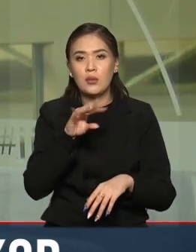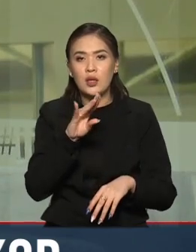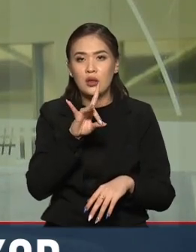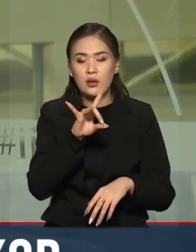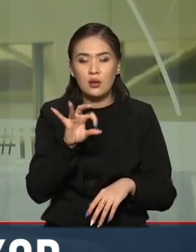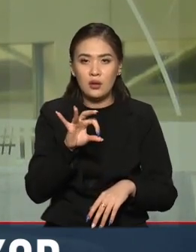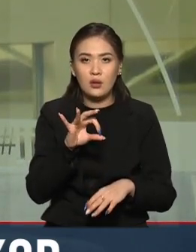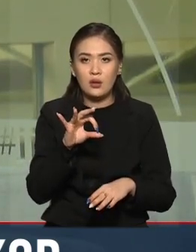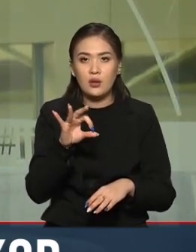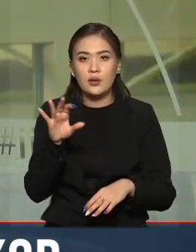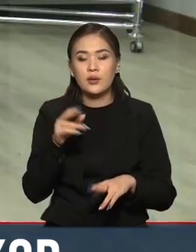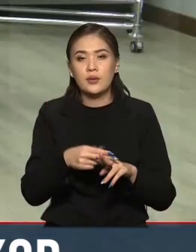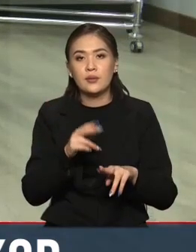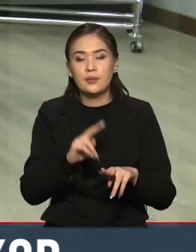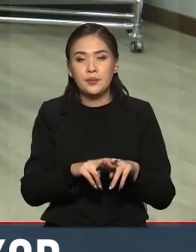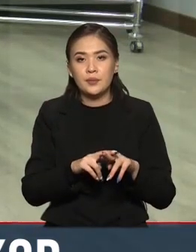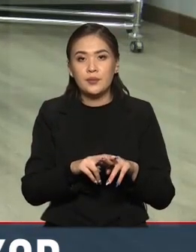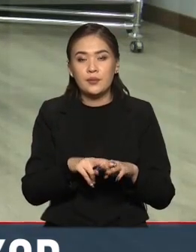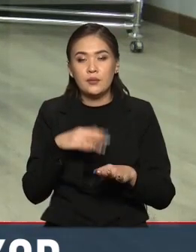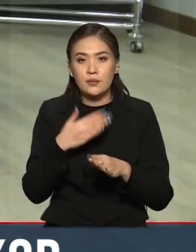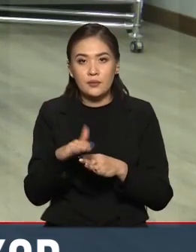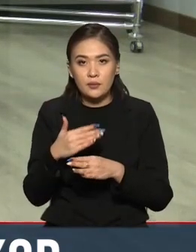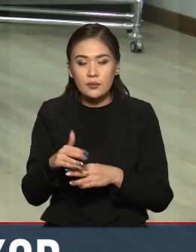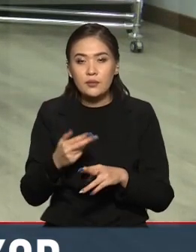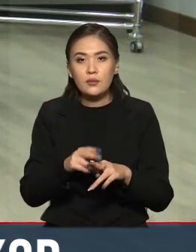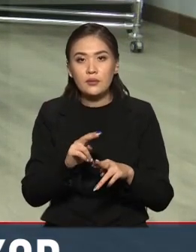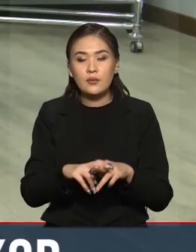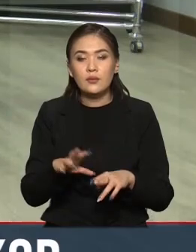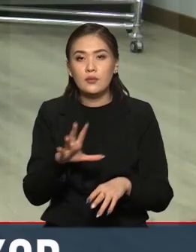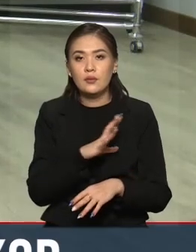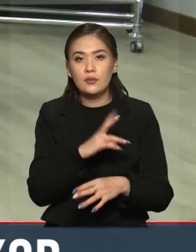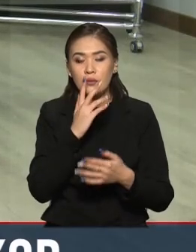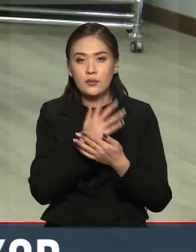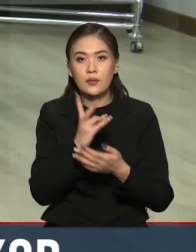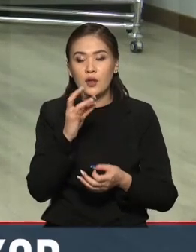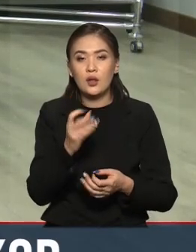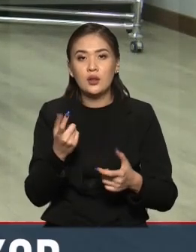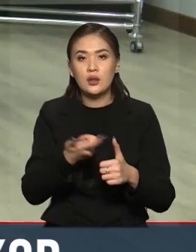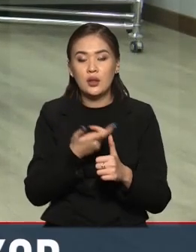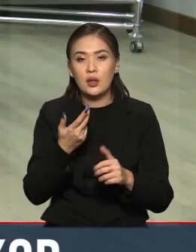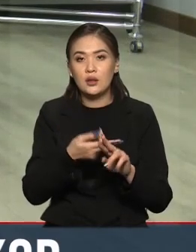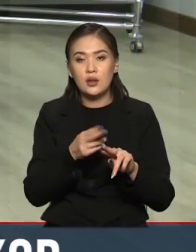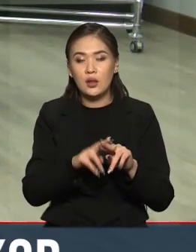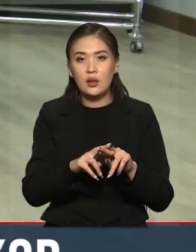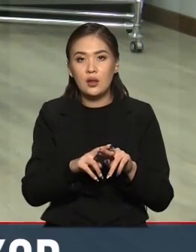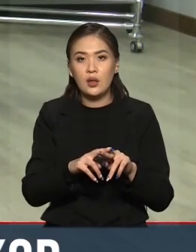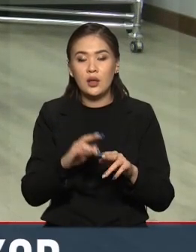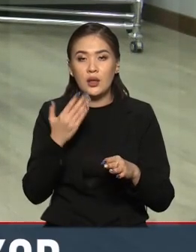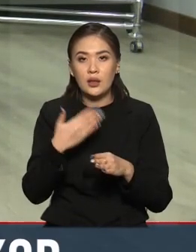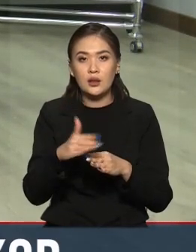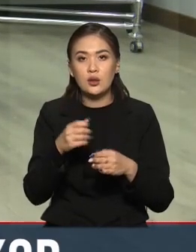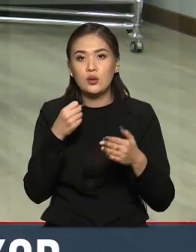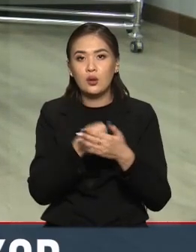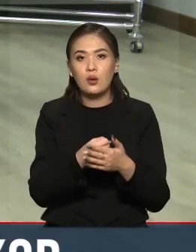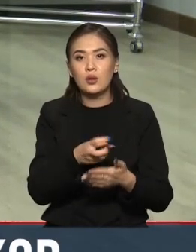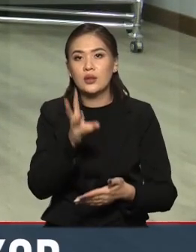которые классическим кредитованием занимаются, а есть, которые там предел кредитования, ну так называемый там кредит до